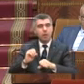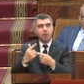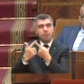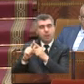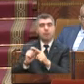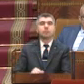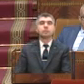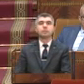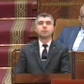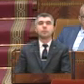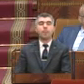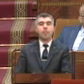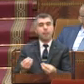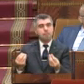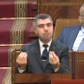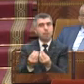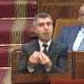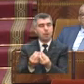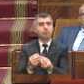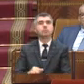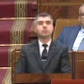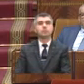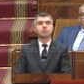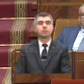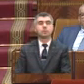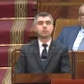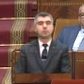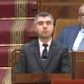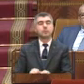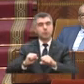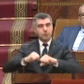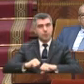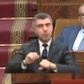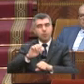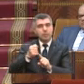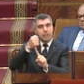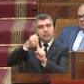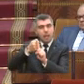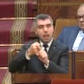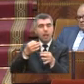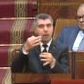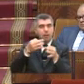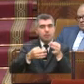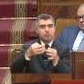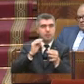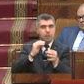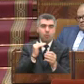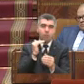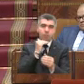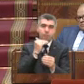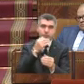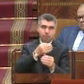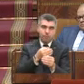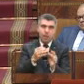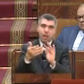المواطنين ويساهم وينسجم مع ميثاق إصلاح منظومة العدالة بما في ذلك العمل على تسريع وتيرة